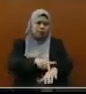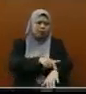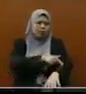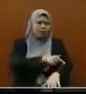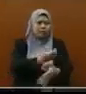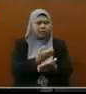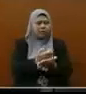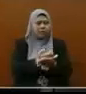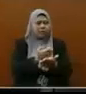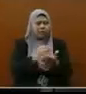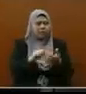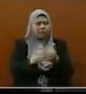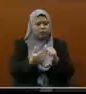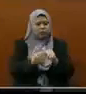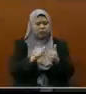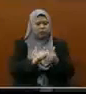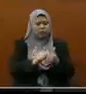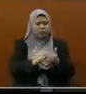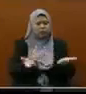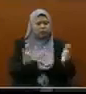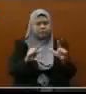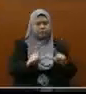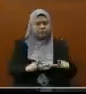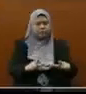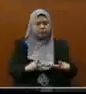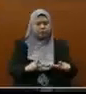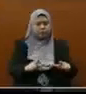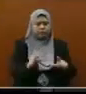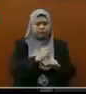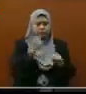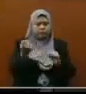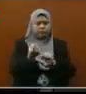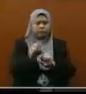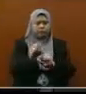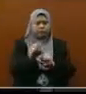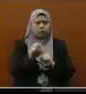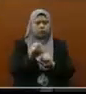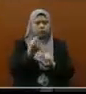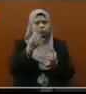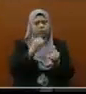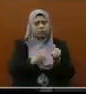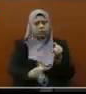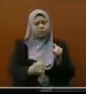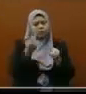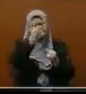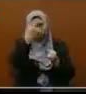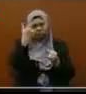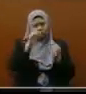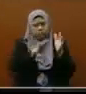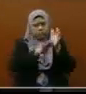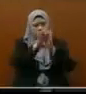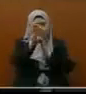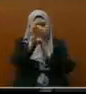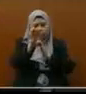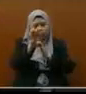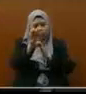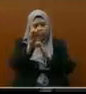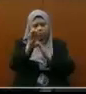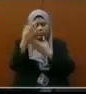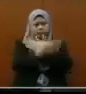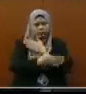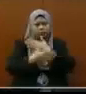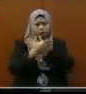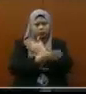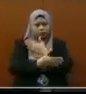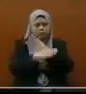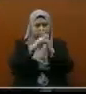masalah ekonomi, situasi ekonomi semasa akhirnya menyebabkan pertumbuhan negara menguncup. Dan apa yang